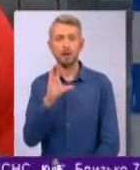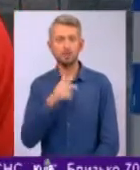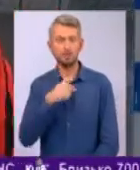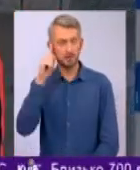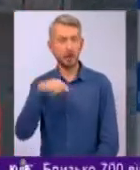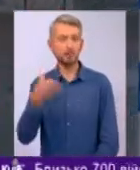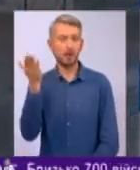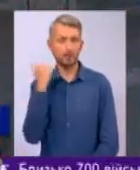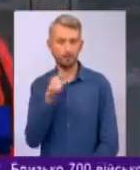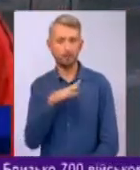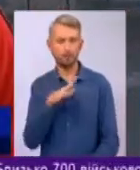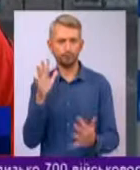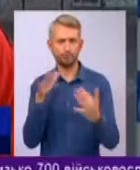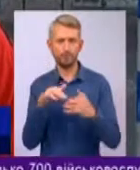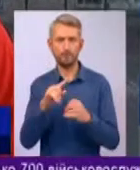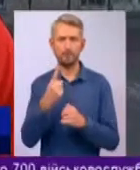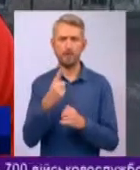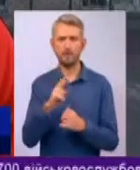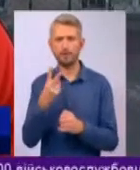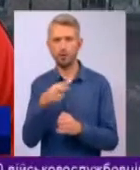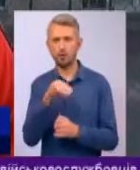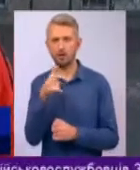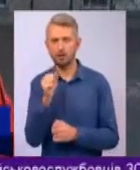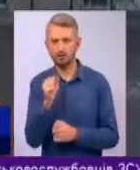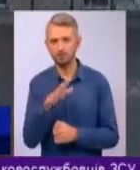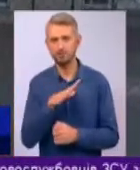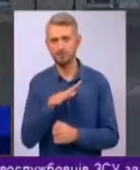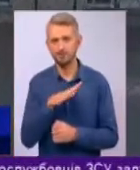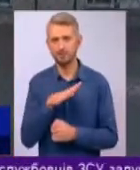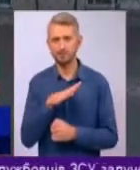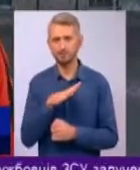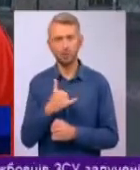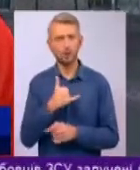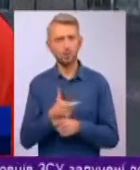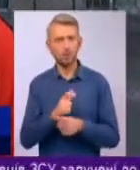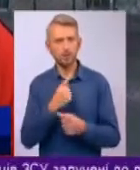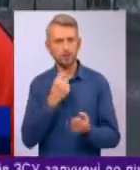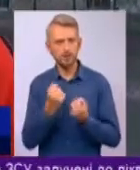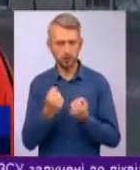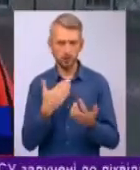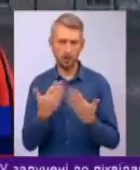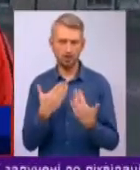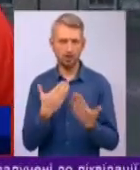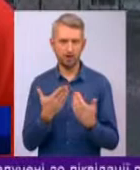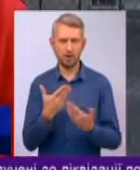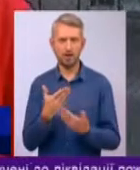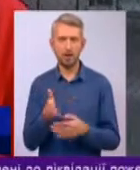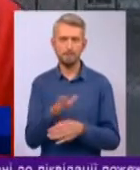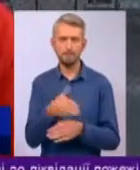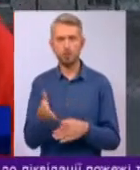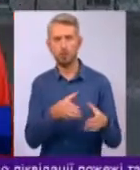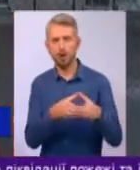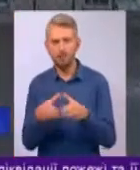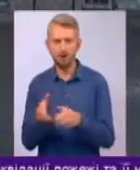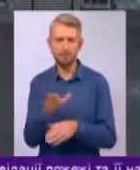давно, мы с ними пересекались и в первой, и во второй лиге. Как бы у нас очень напряженные, скажем, отношения и у нас между командами,